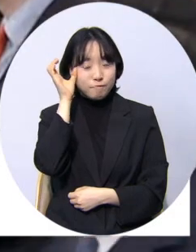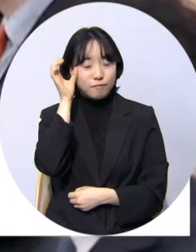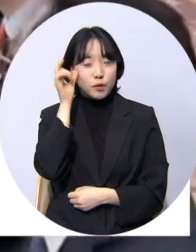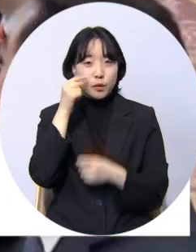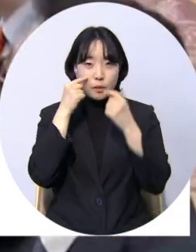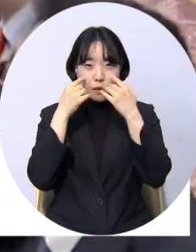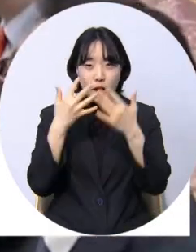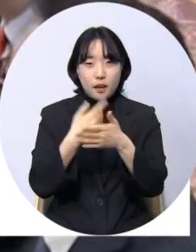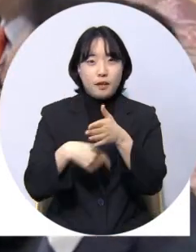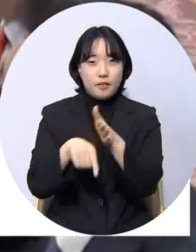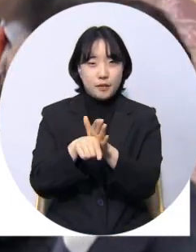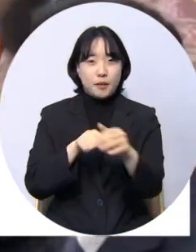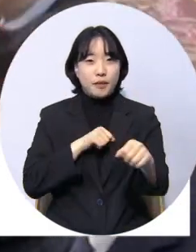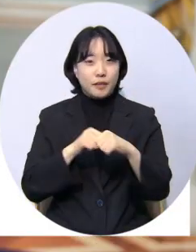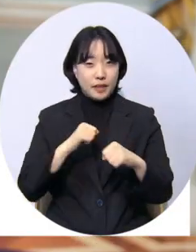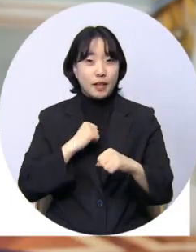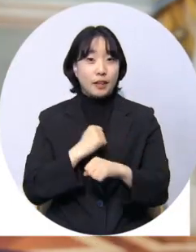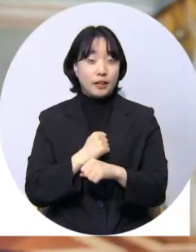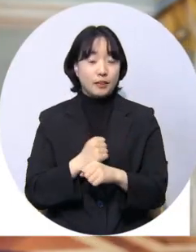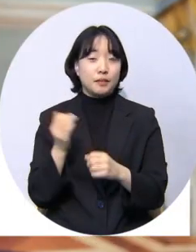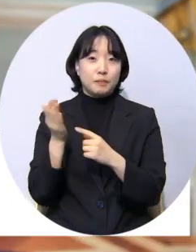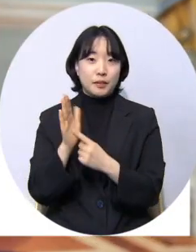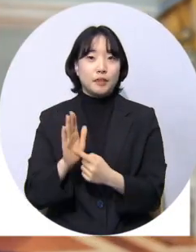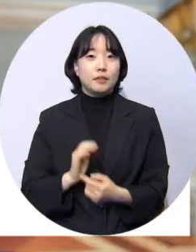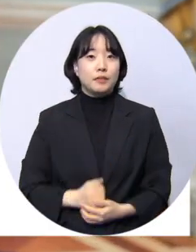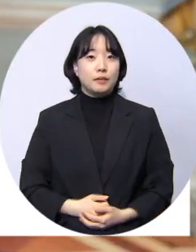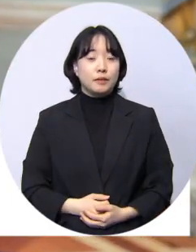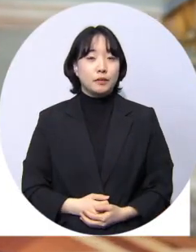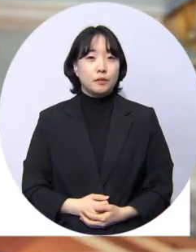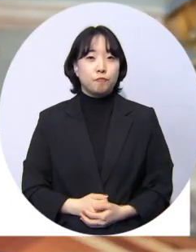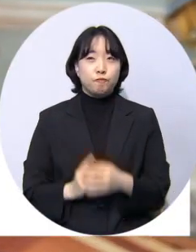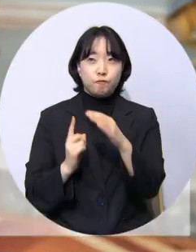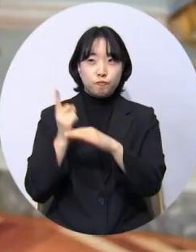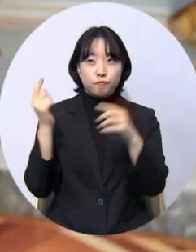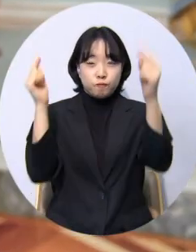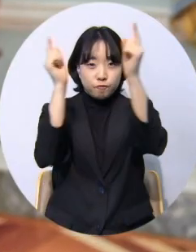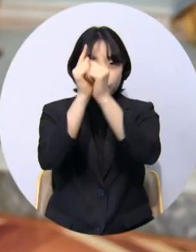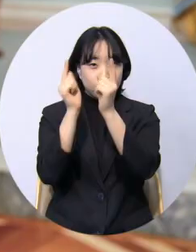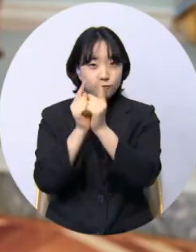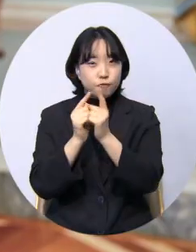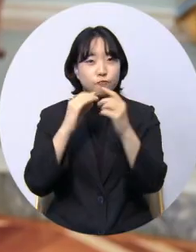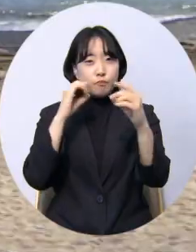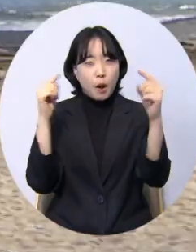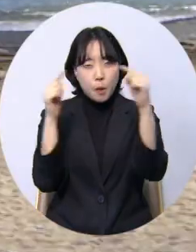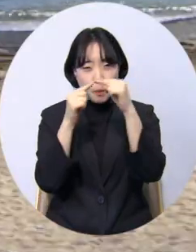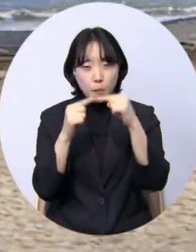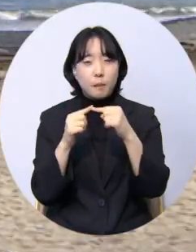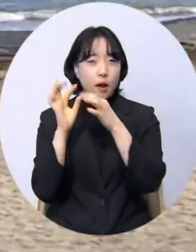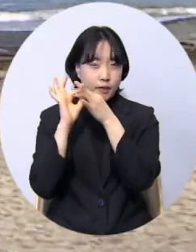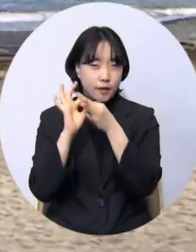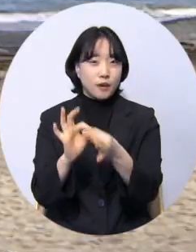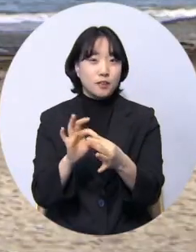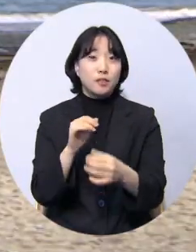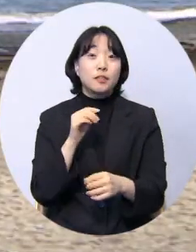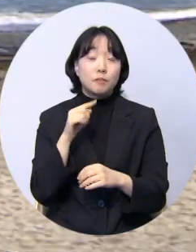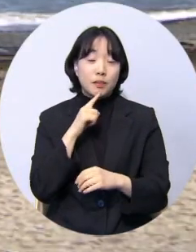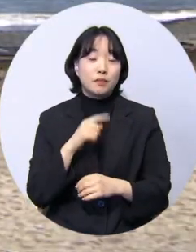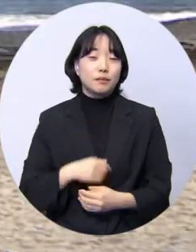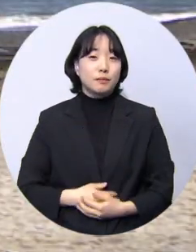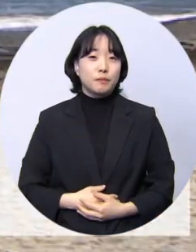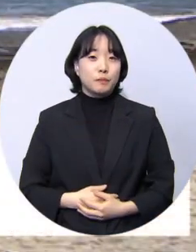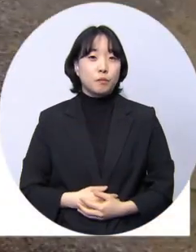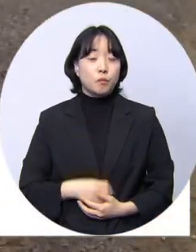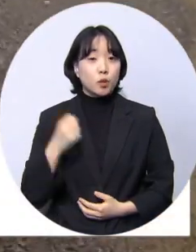밝혔습니다 정상을 포함한 고급 교류와 각급 소통을 강화하기로 한 겁니다 한편 한은 제차